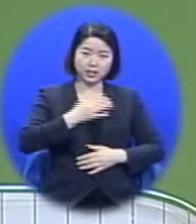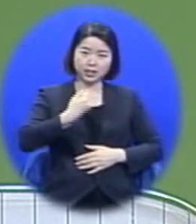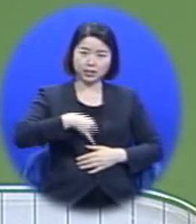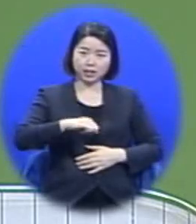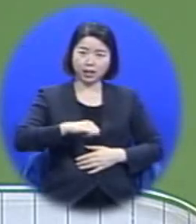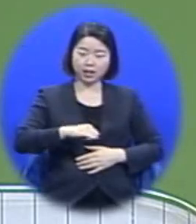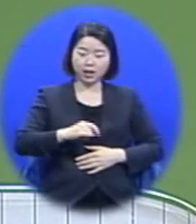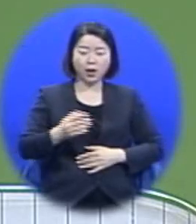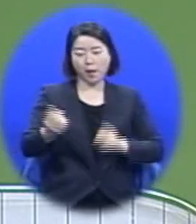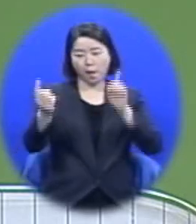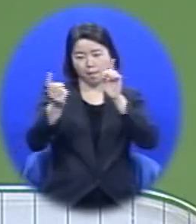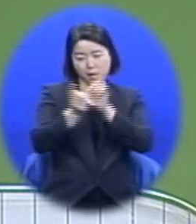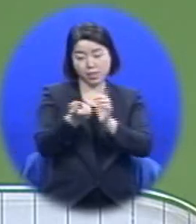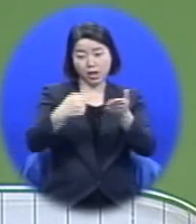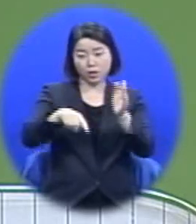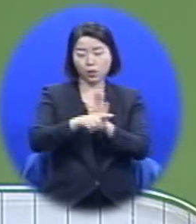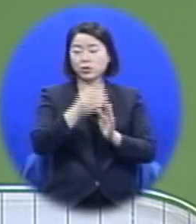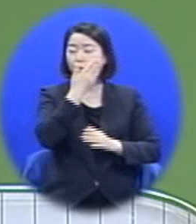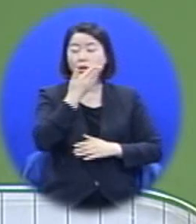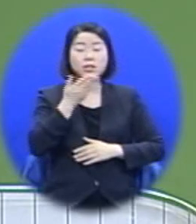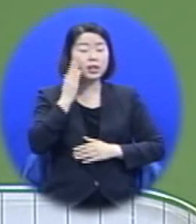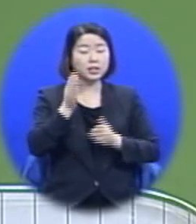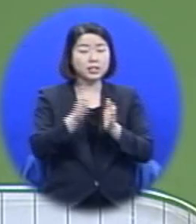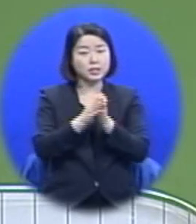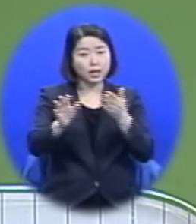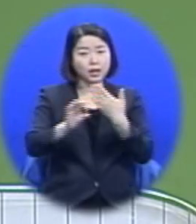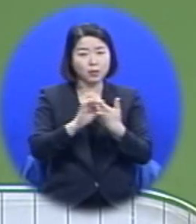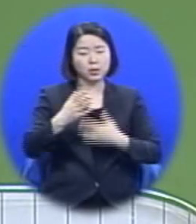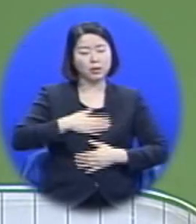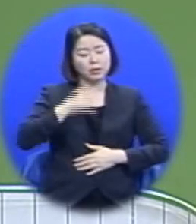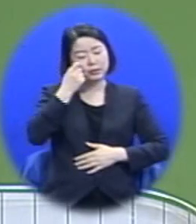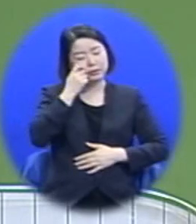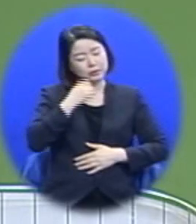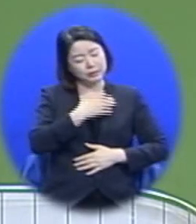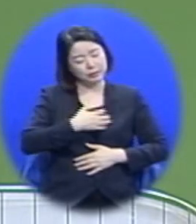만나려고 화장 하기 시작하면 저는 암만 슬플 거예요